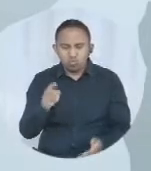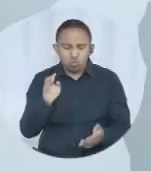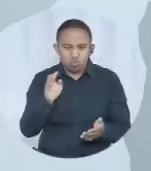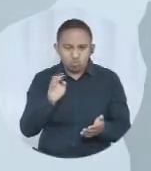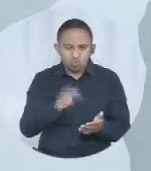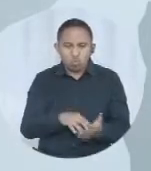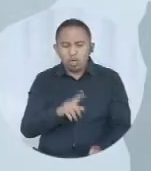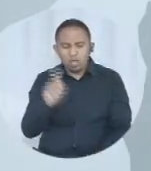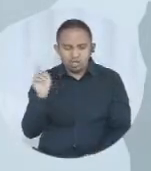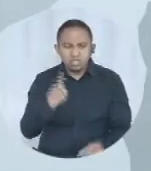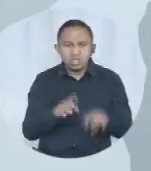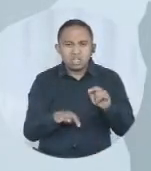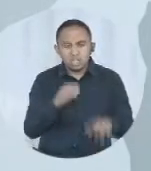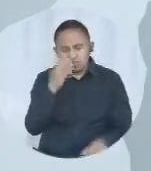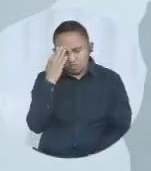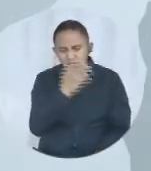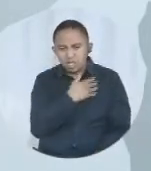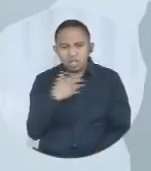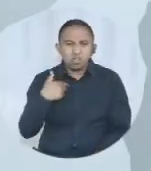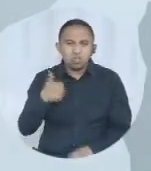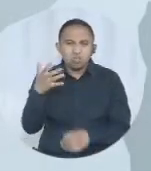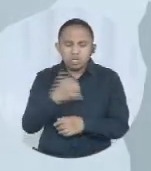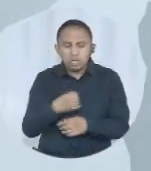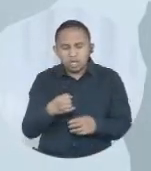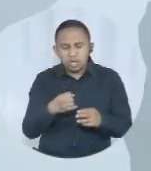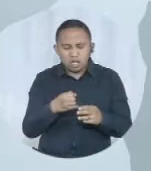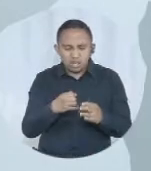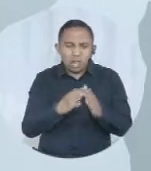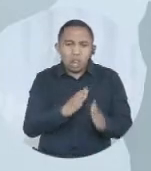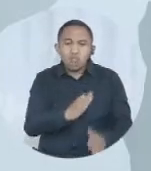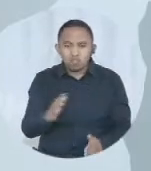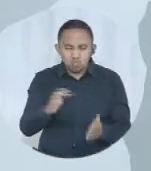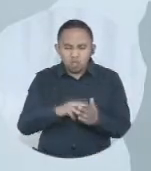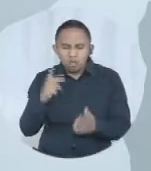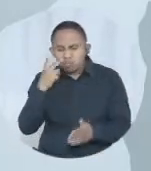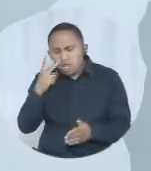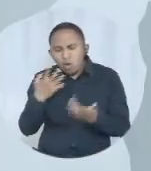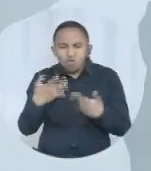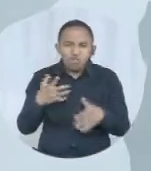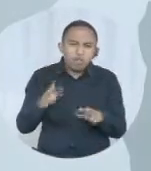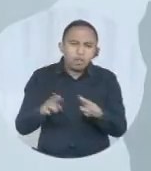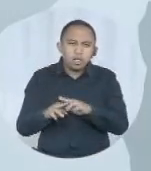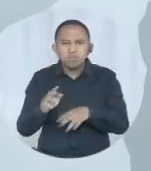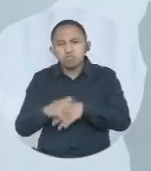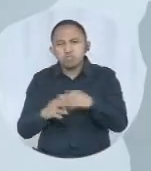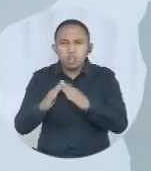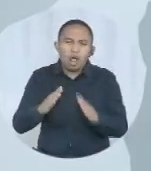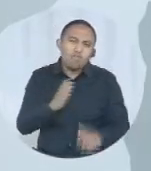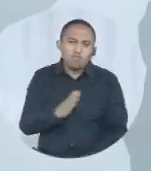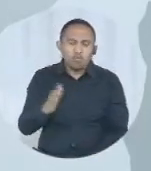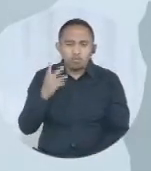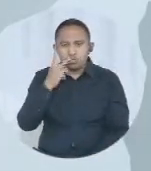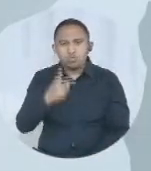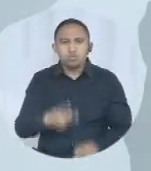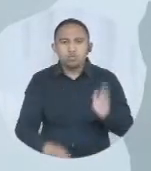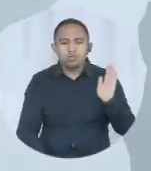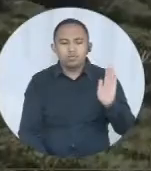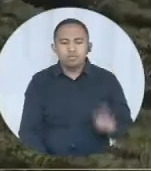ny sekretera-panjakana misahana ny tanàna vaovao sy ny toeram-ponenana ao ampitain'ny Emilien Geneviève ny vaovao momba